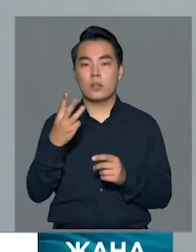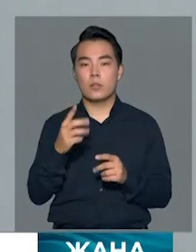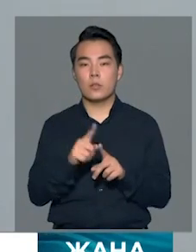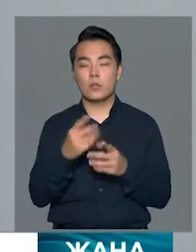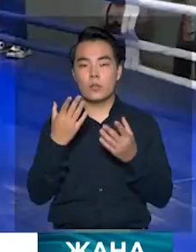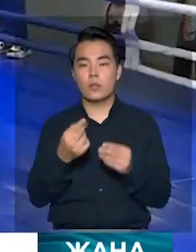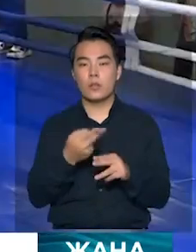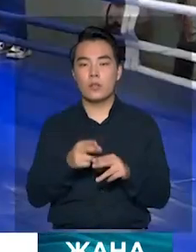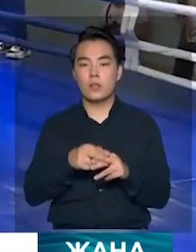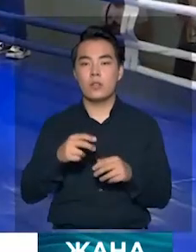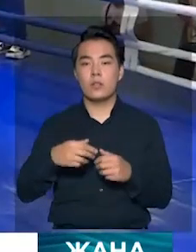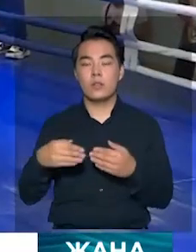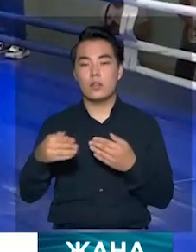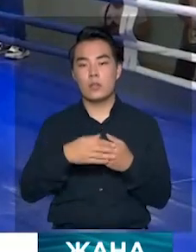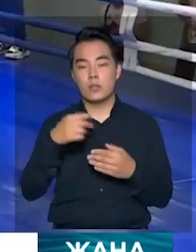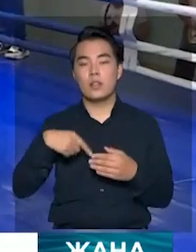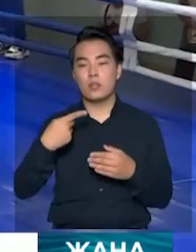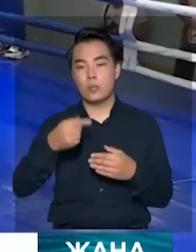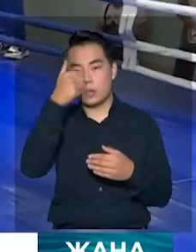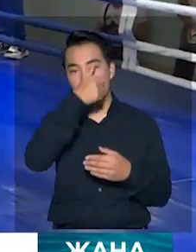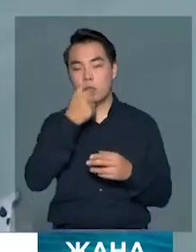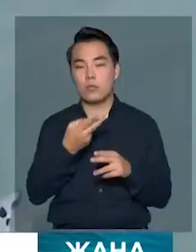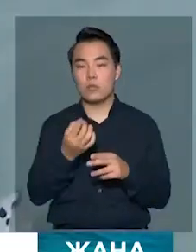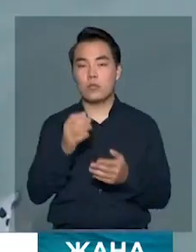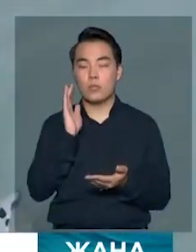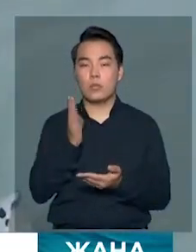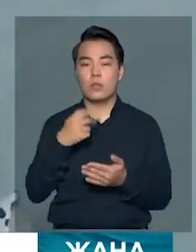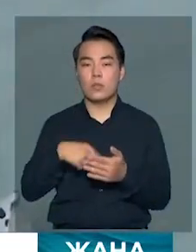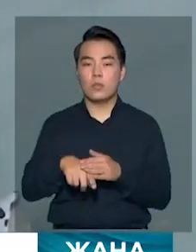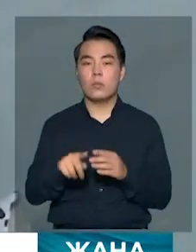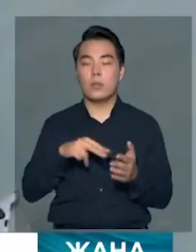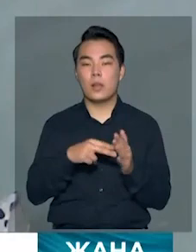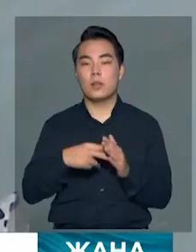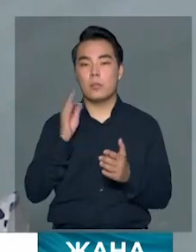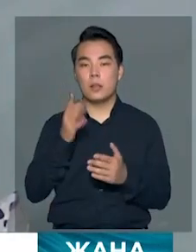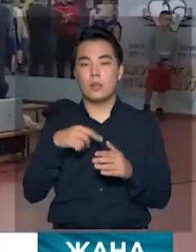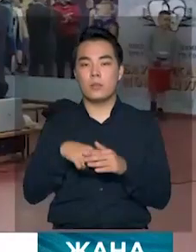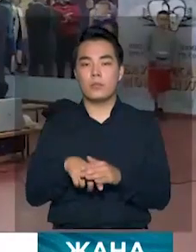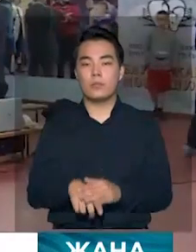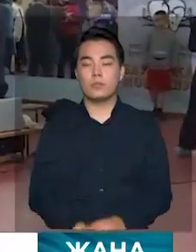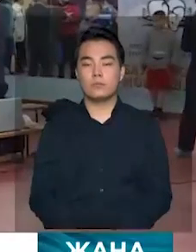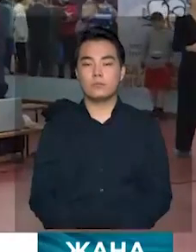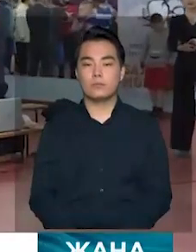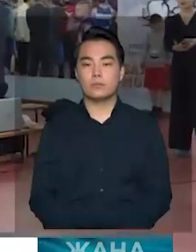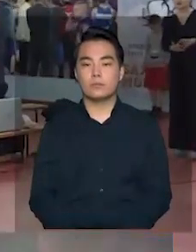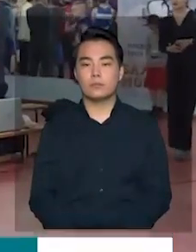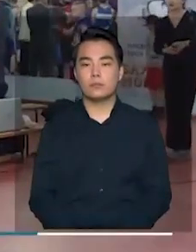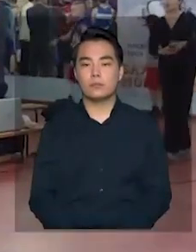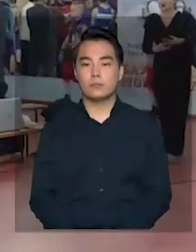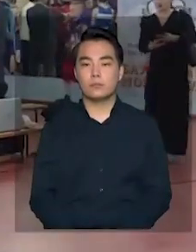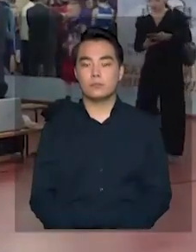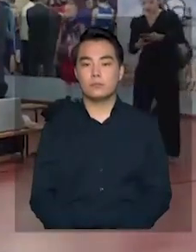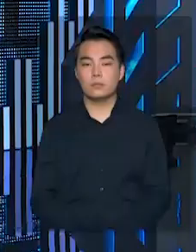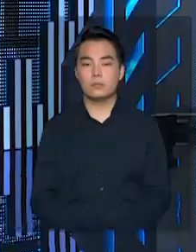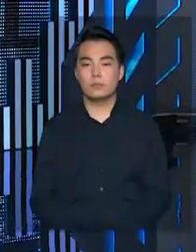жылда ұйымдастырылмақ. Турнирді Ресейдің өзге де өңірлерінде өткізу жоспарда бар. Мәскеуден Индира Асанова, Жаңа Уақыт.